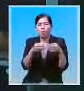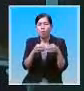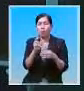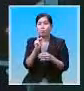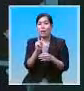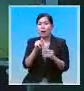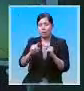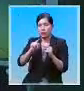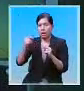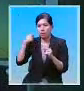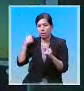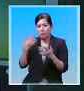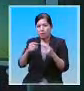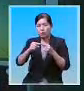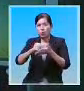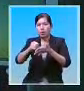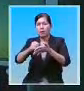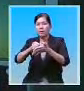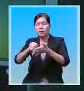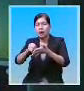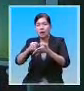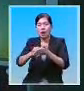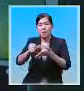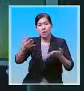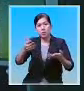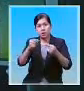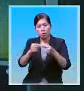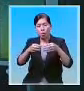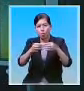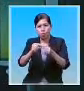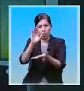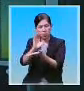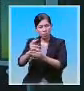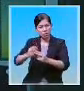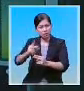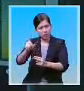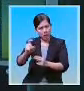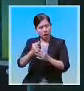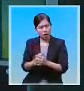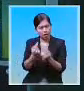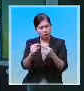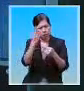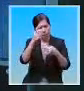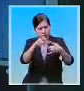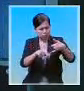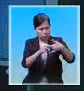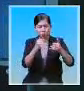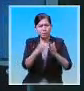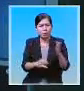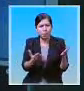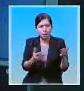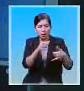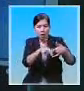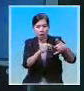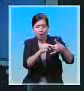ล้วสุดท้ายไม่มีการแก้ข่าวทำให้เจ้าหน้าที่ตำรวจได้รับความเสียหาย แต่ว่าคนในโลกออนไลน์บอกว่าแล้วน้าป้อมผิดอะไรอ่ะเขาไม่ได้ทำอะไรผิดเลยที่สำคัญเข